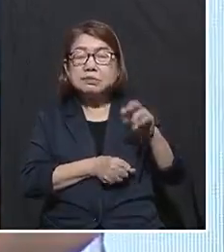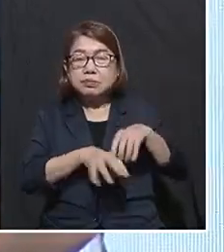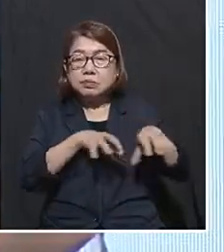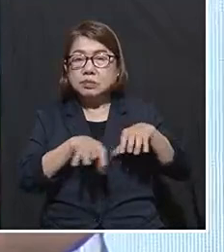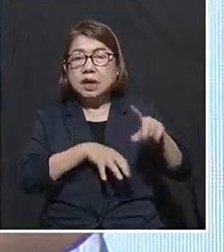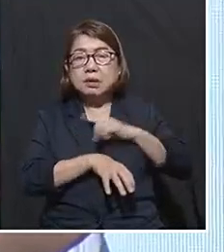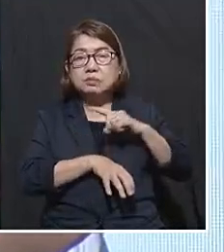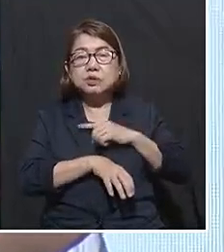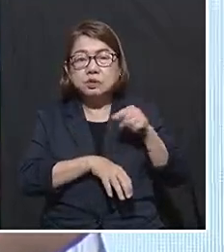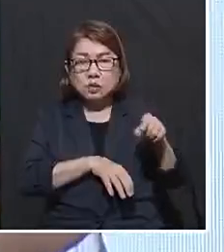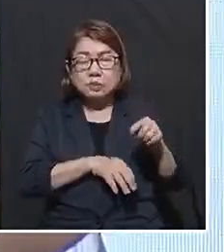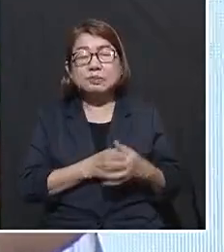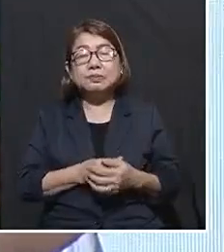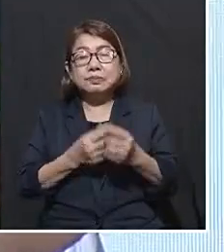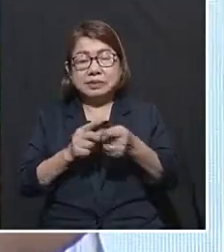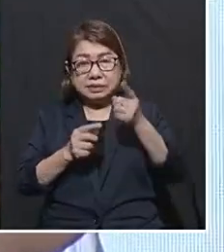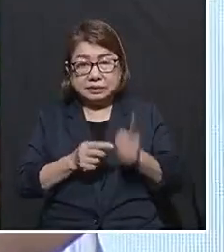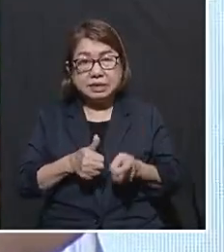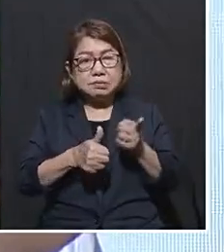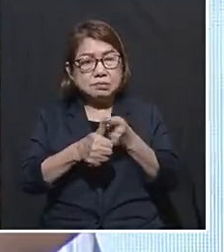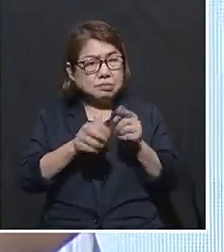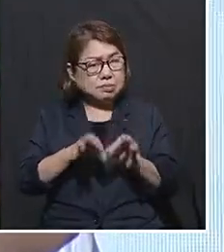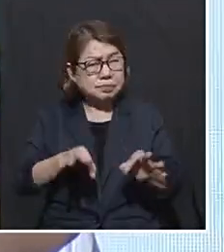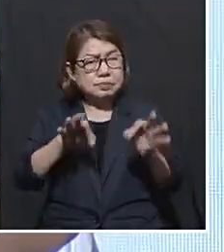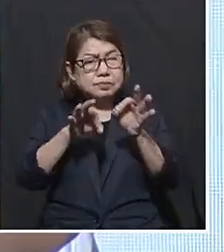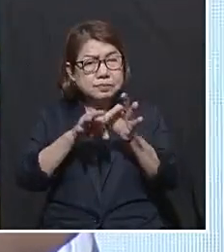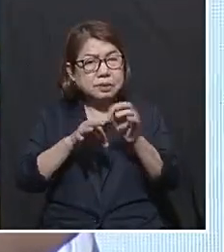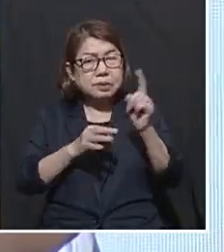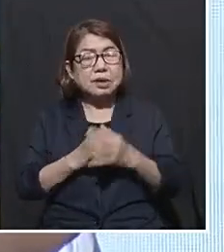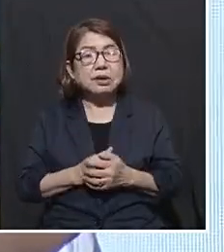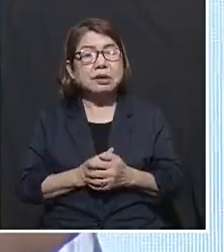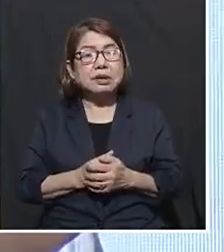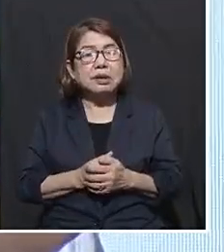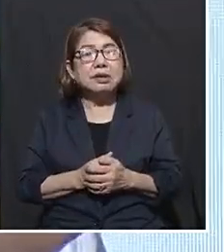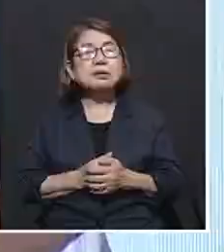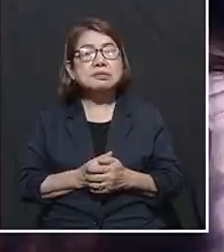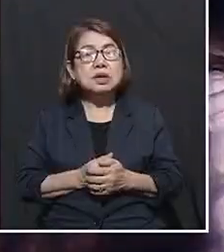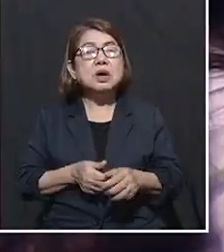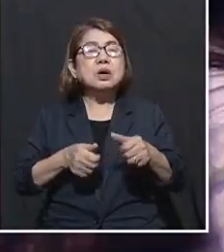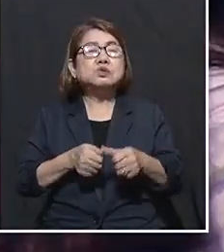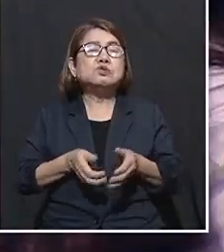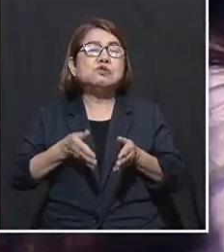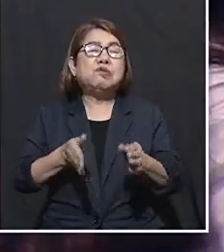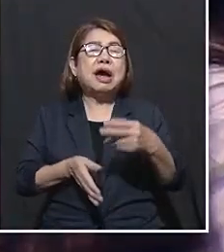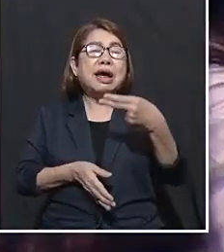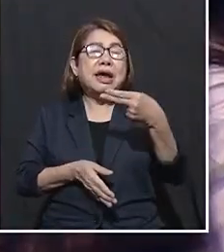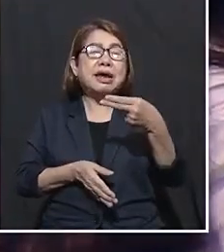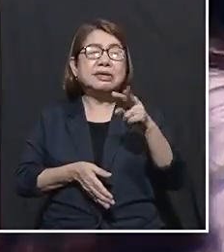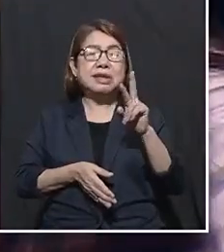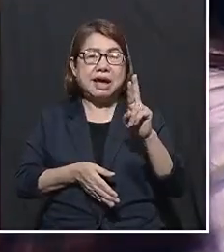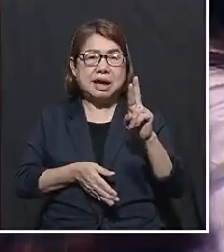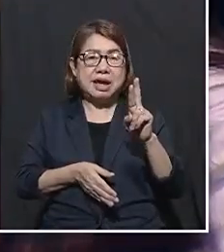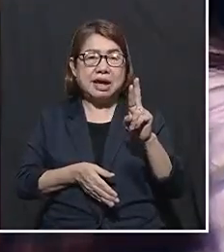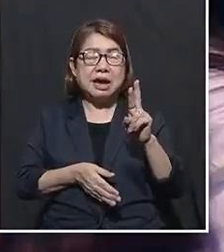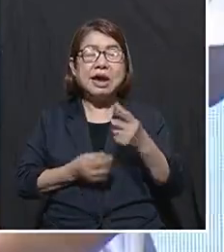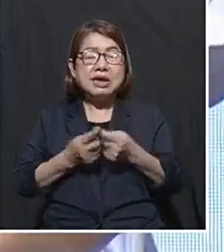การบริหารจัดการครับแต่หลักๆแล้วทุกคนก็จะมองว่าอยู่ที่HR ส่วนใหญ่เพราะต้องทำงานคู่กันแต่จริงๆแล้วไม่ต้